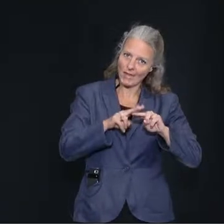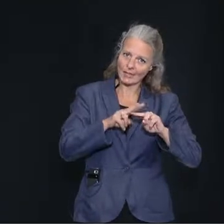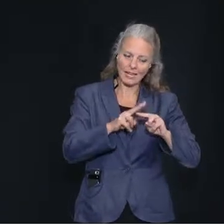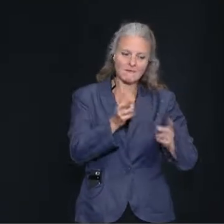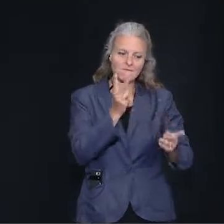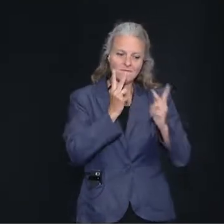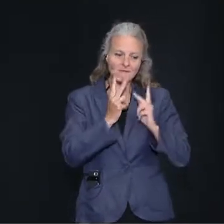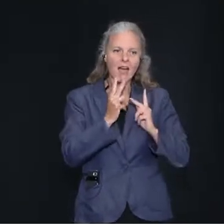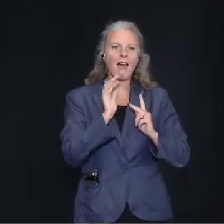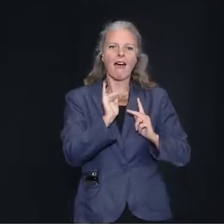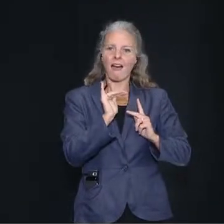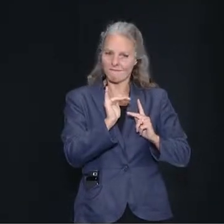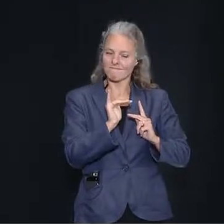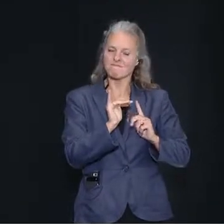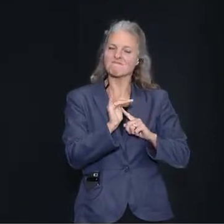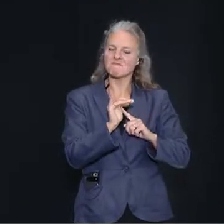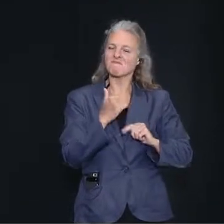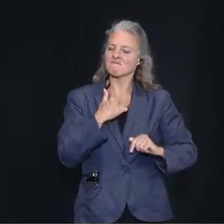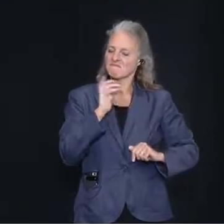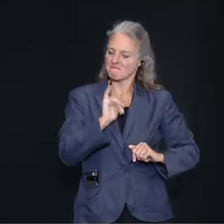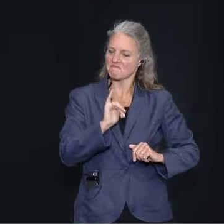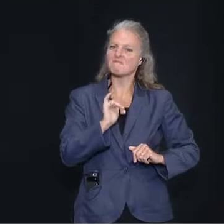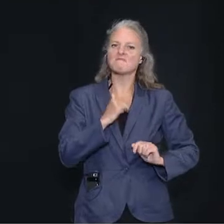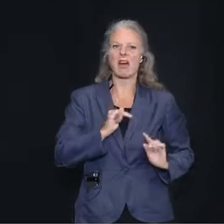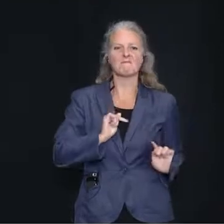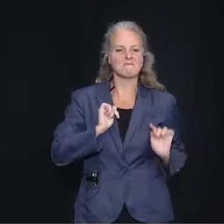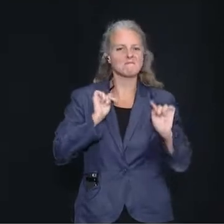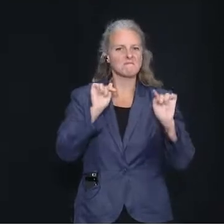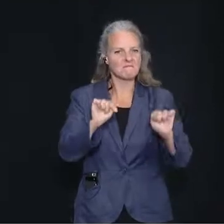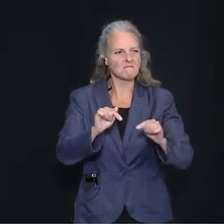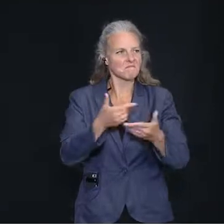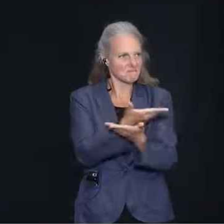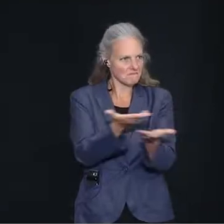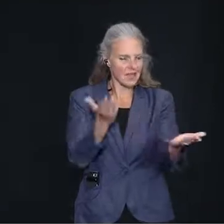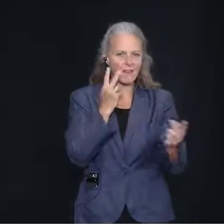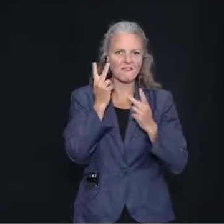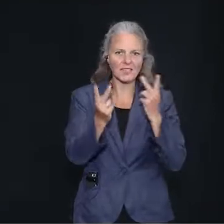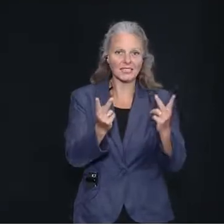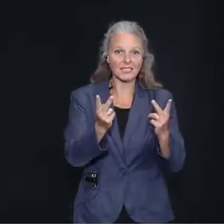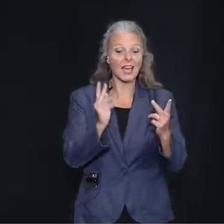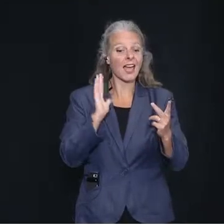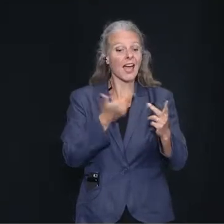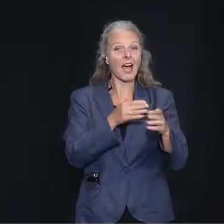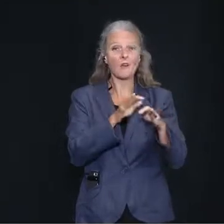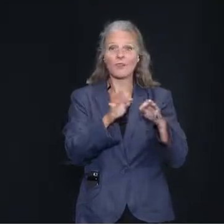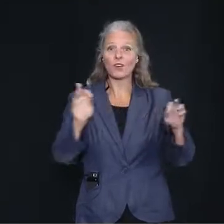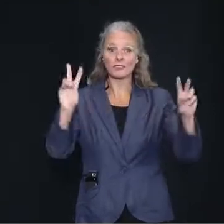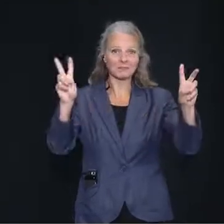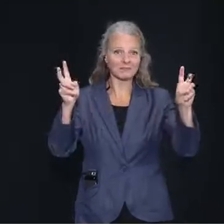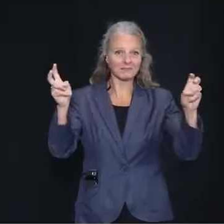and inspires my visit here among you, is walking together.